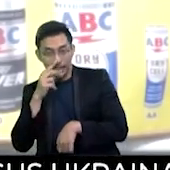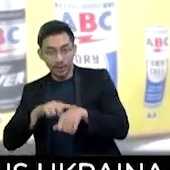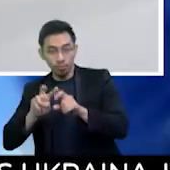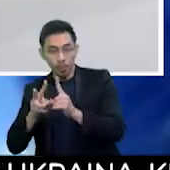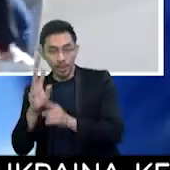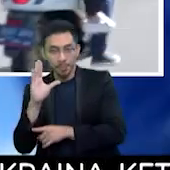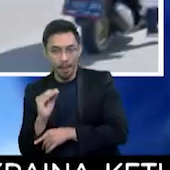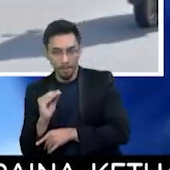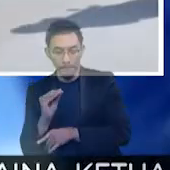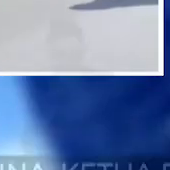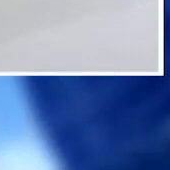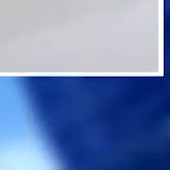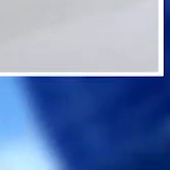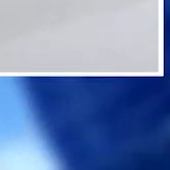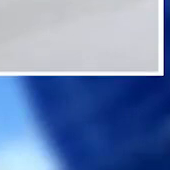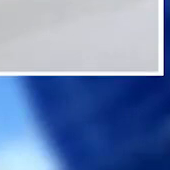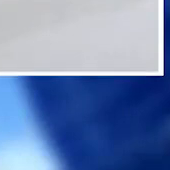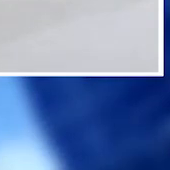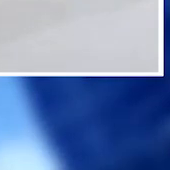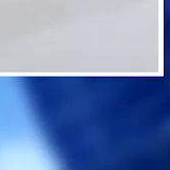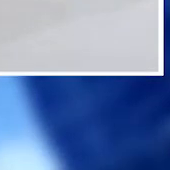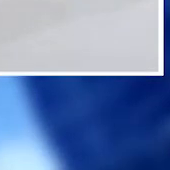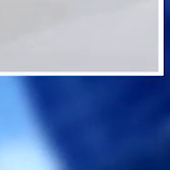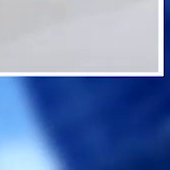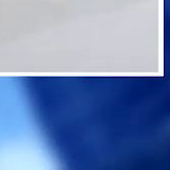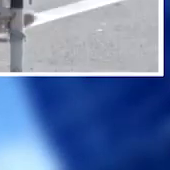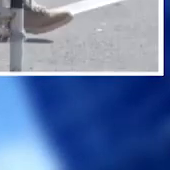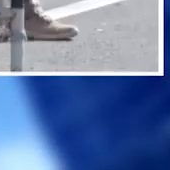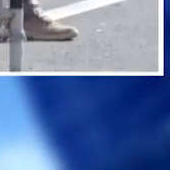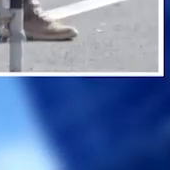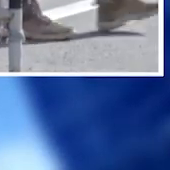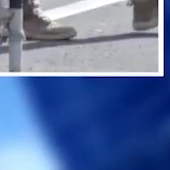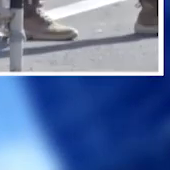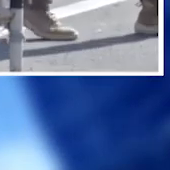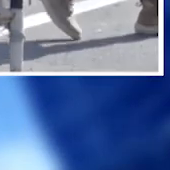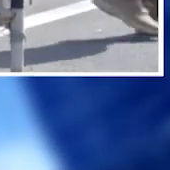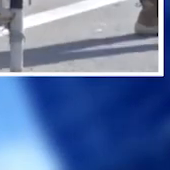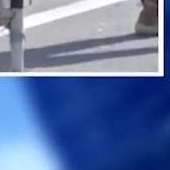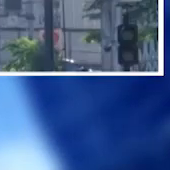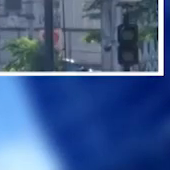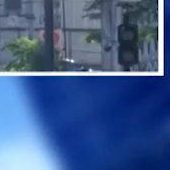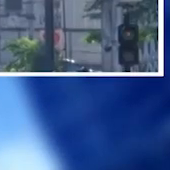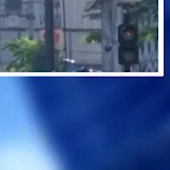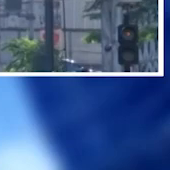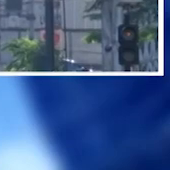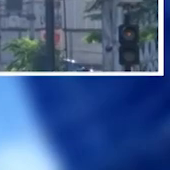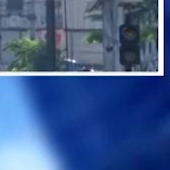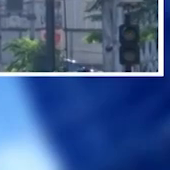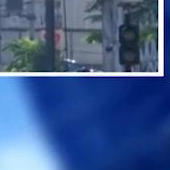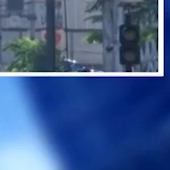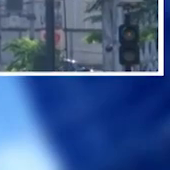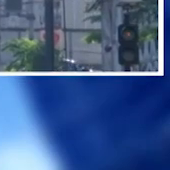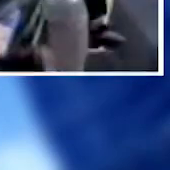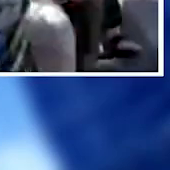malam. Dan juga untuk situasi arus lalu lintas di Simpang Gadok ini mulai dipenuhi oleh para wisatawan